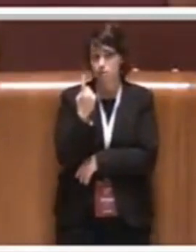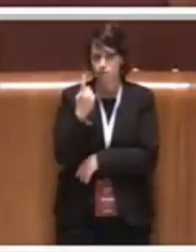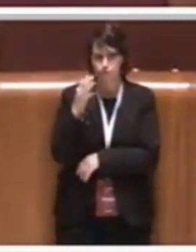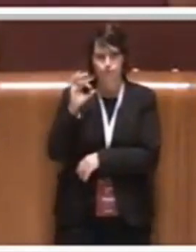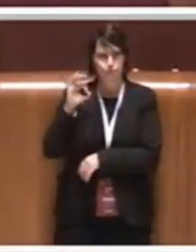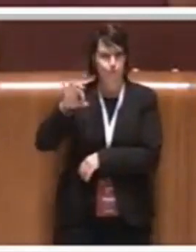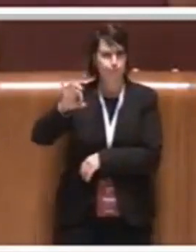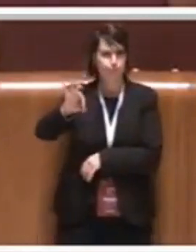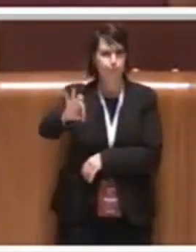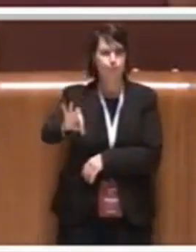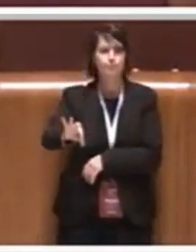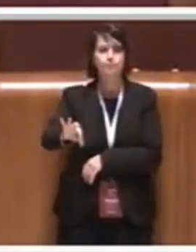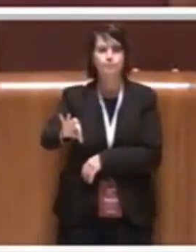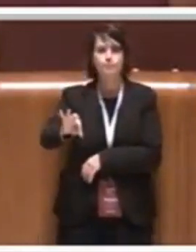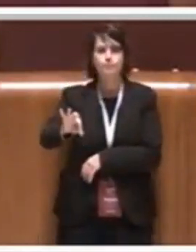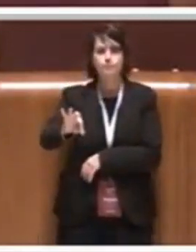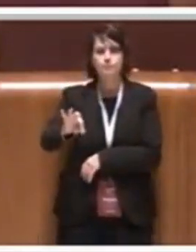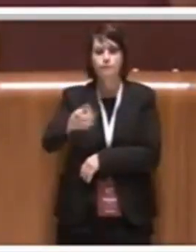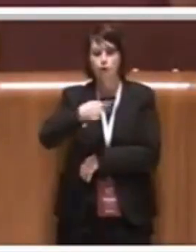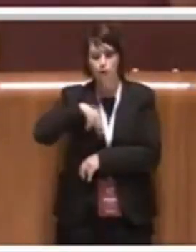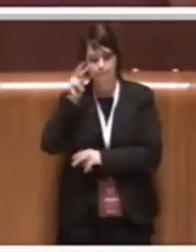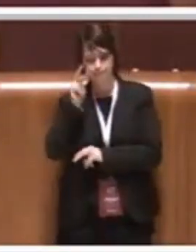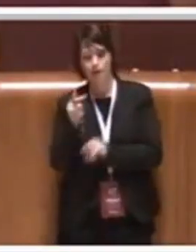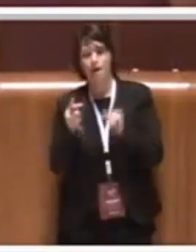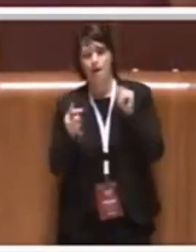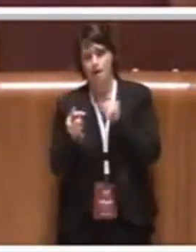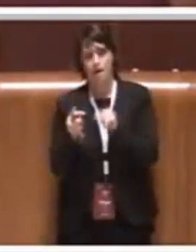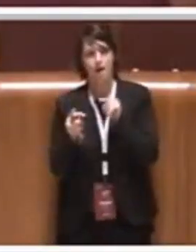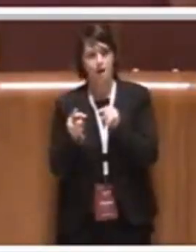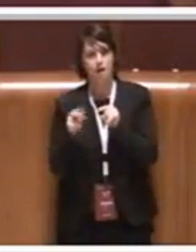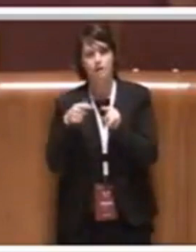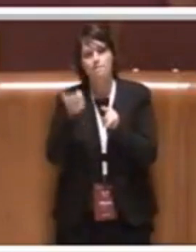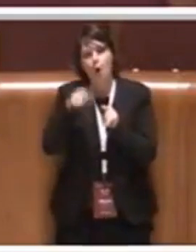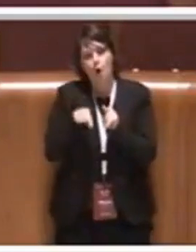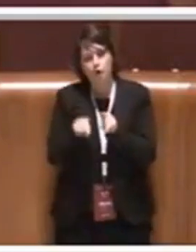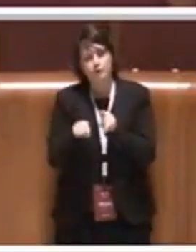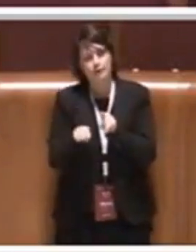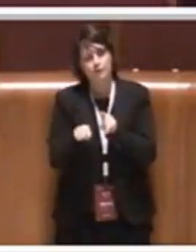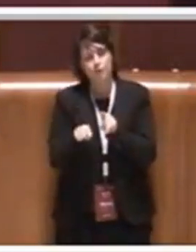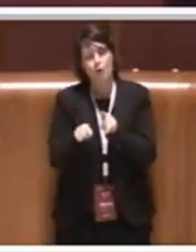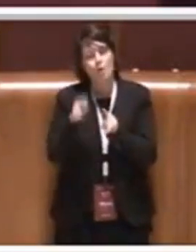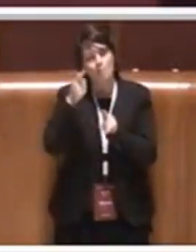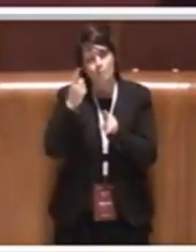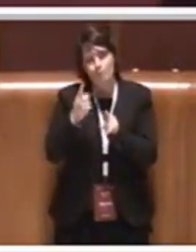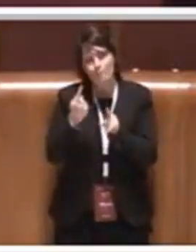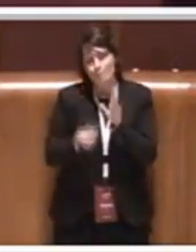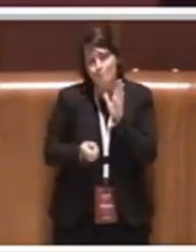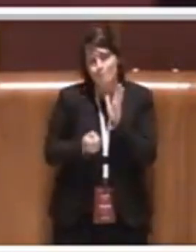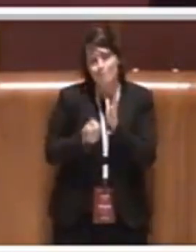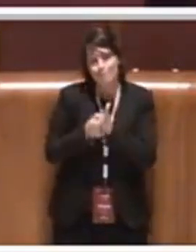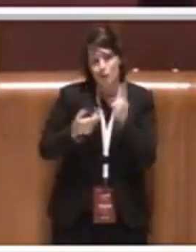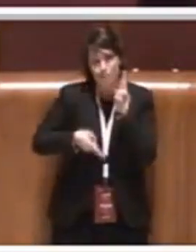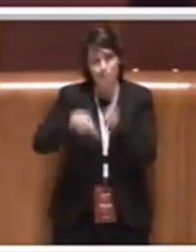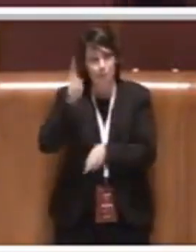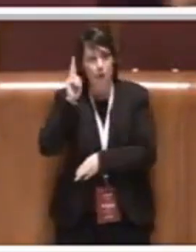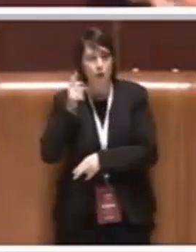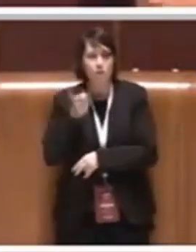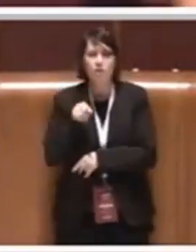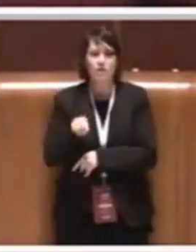ricorrenti e che sicuramente abbiamo individuato come una delle principali criticità, è quella dei